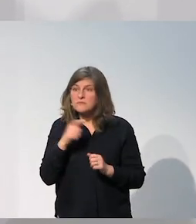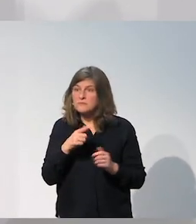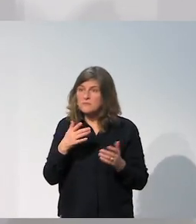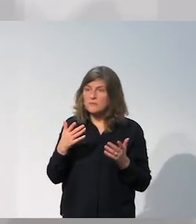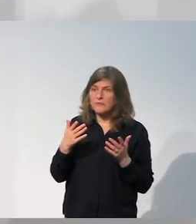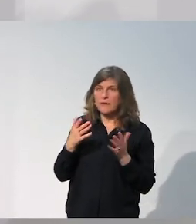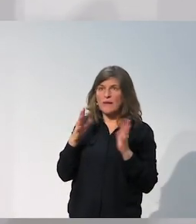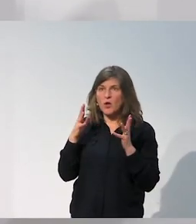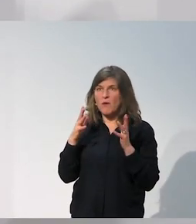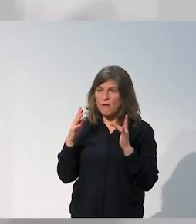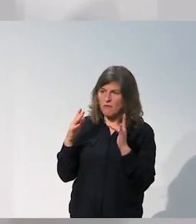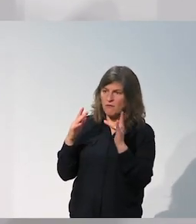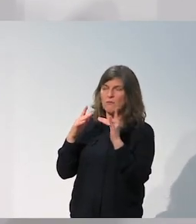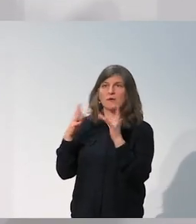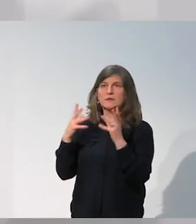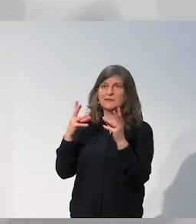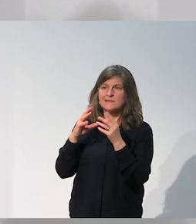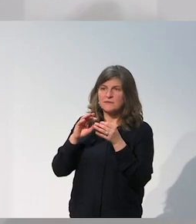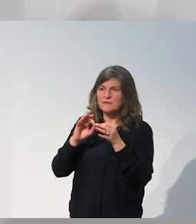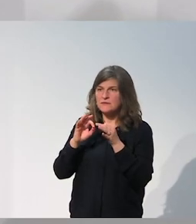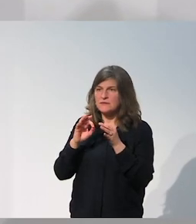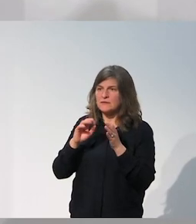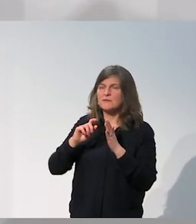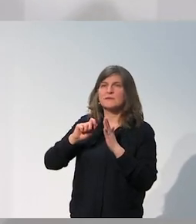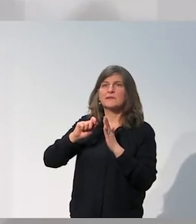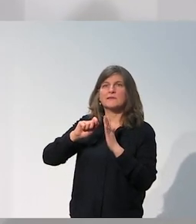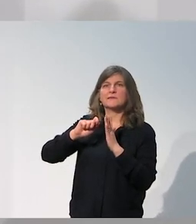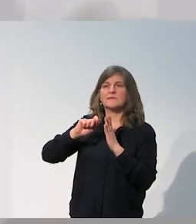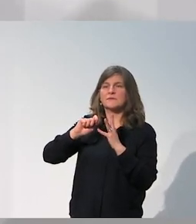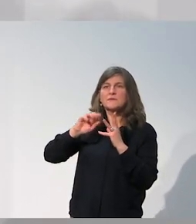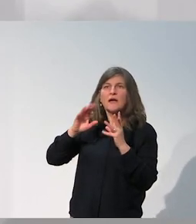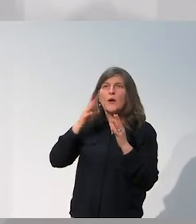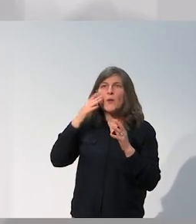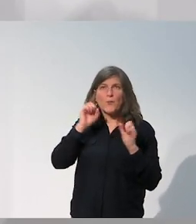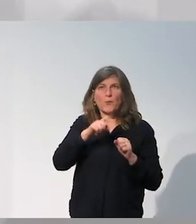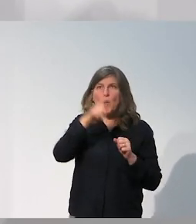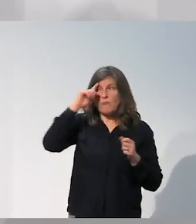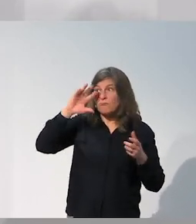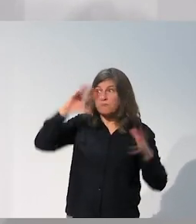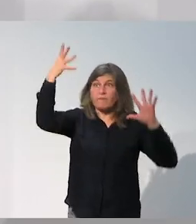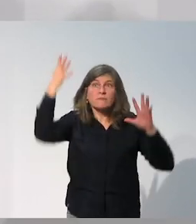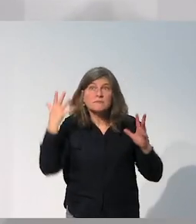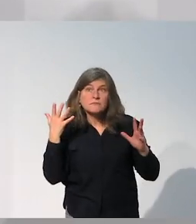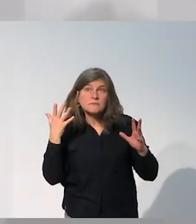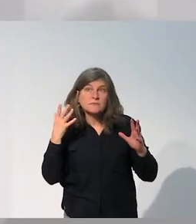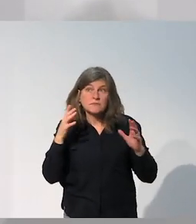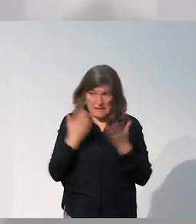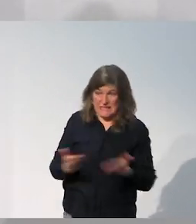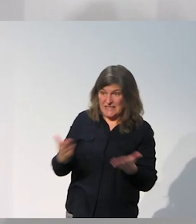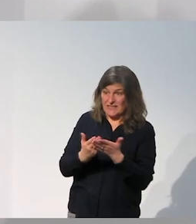dévisser. Je ne sais pas comment. Vous savez ce que ça veut dire, dévisser, quand on dévisse, hein ? Elle pourrait dévisser aussi, hein ? La situation pourrait